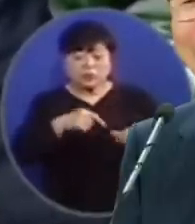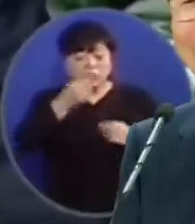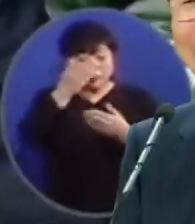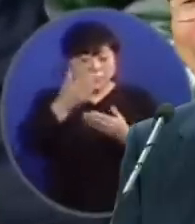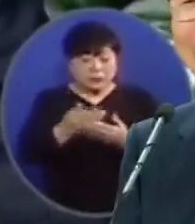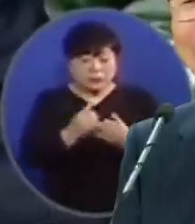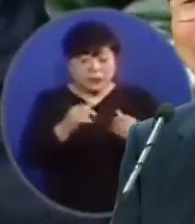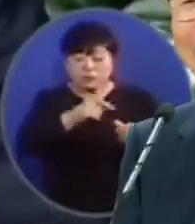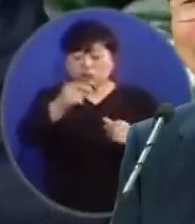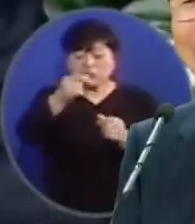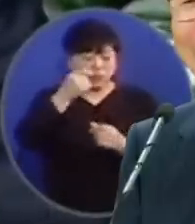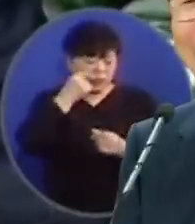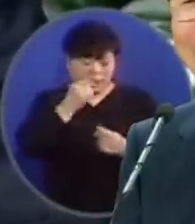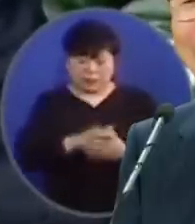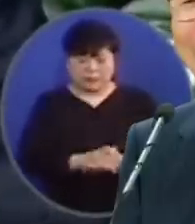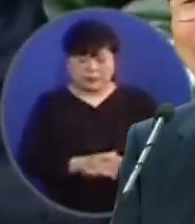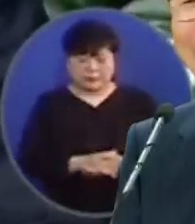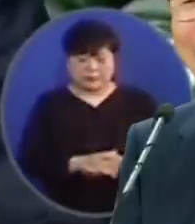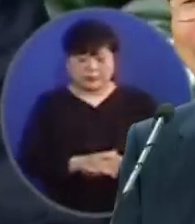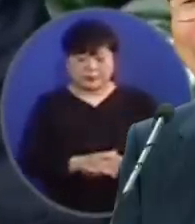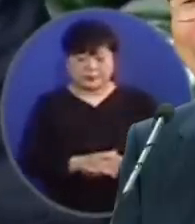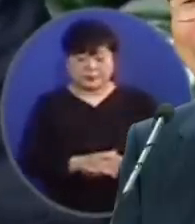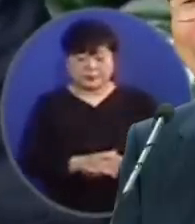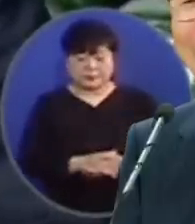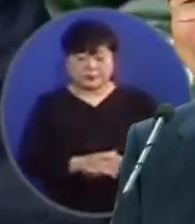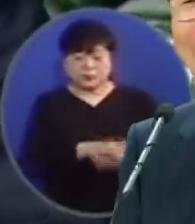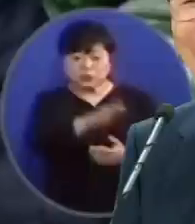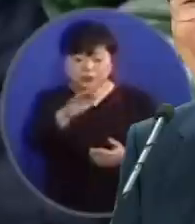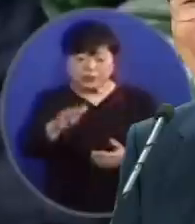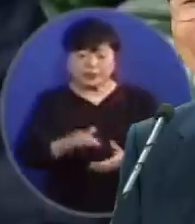온 인류는 다 멸망하고 마는 것입니다. 우리의